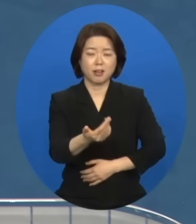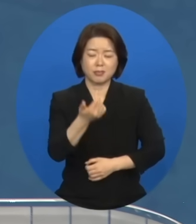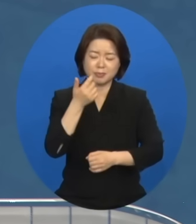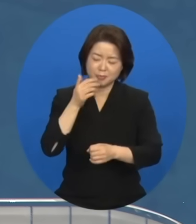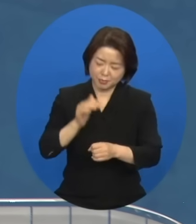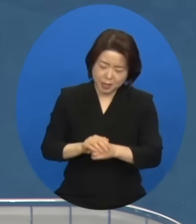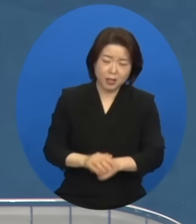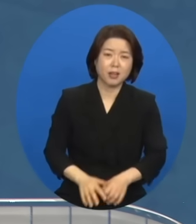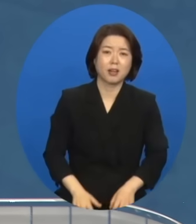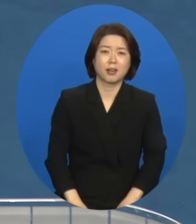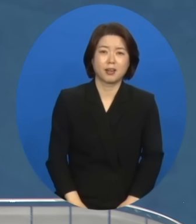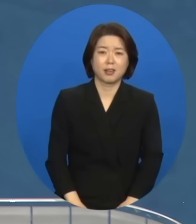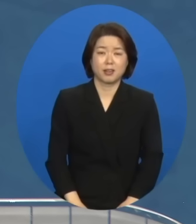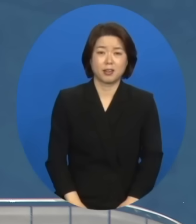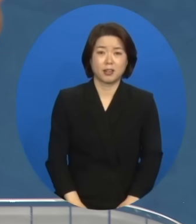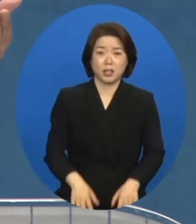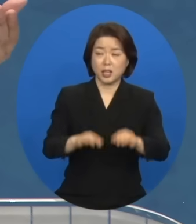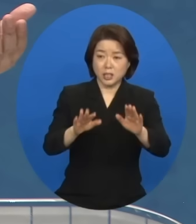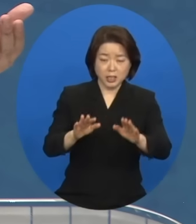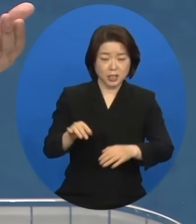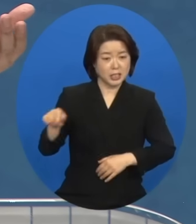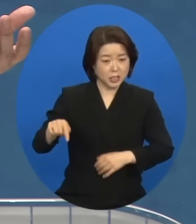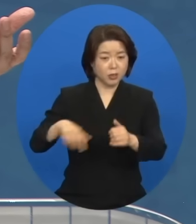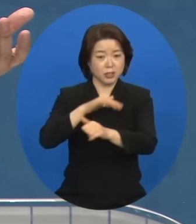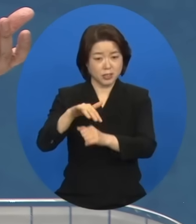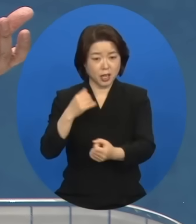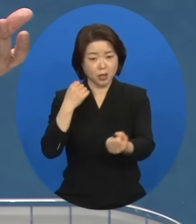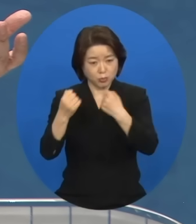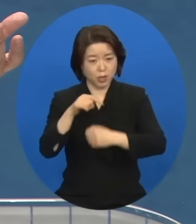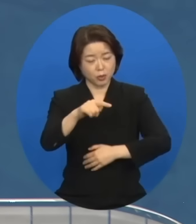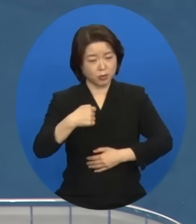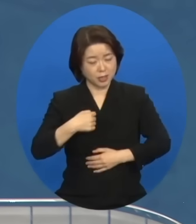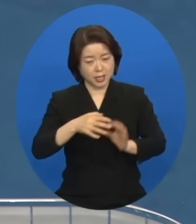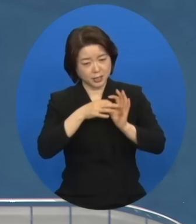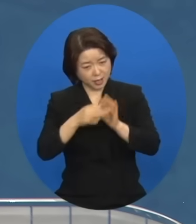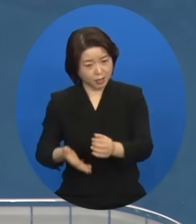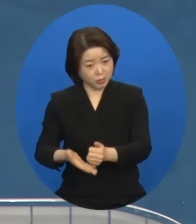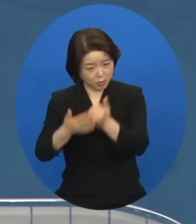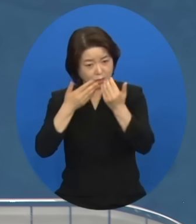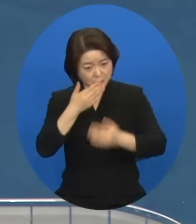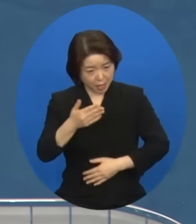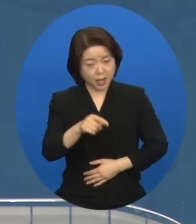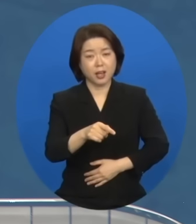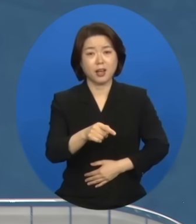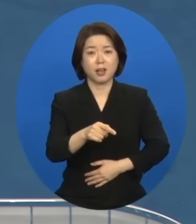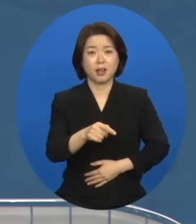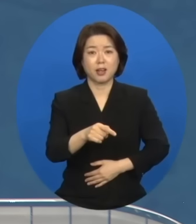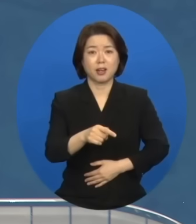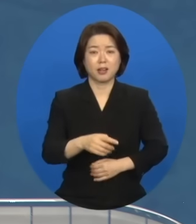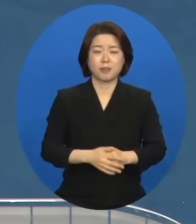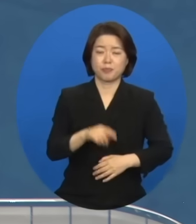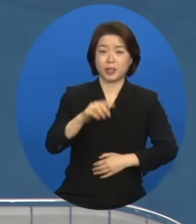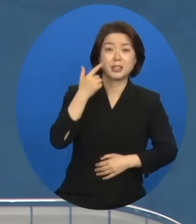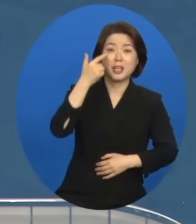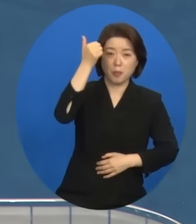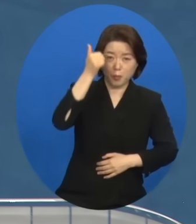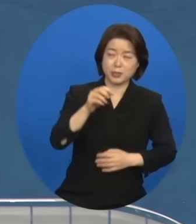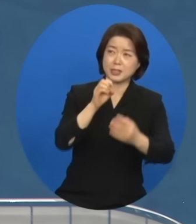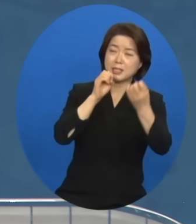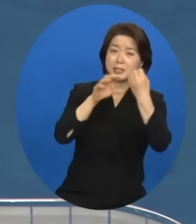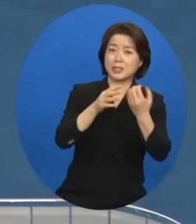막히죠? 이제도 너는 나를 섬길 수 있겠느냐. 그때 로렌 커닝의